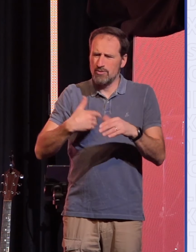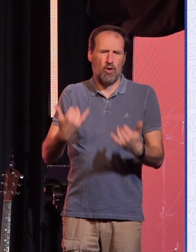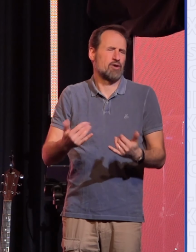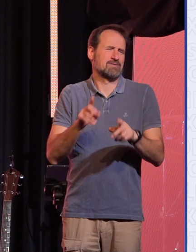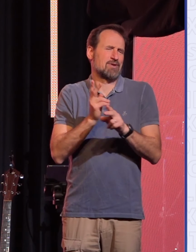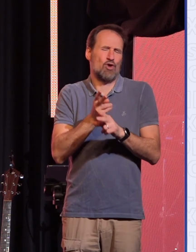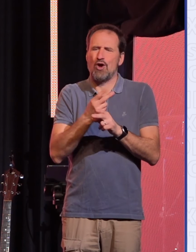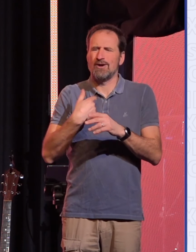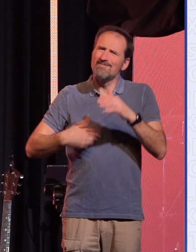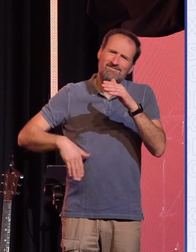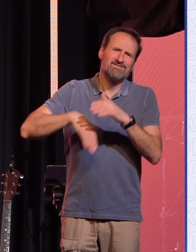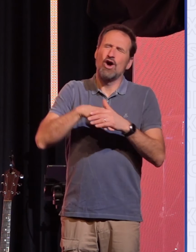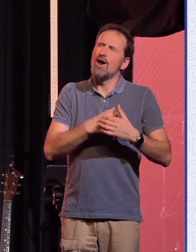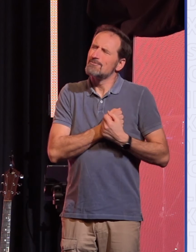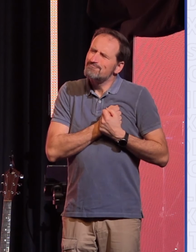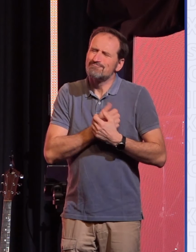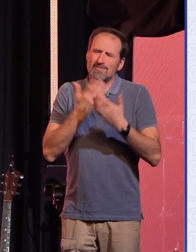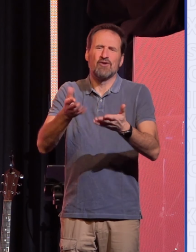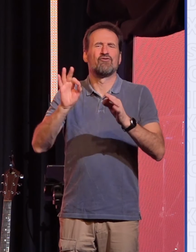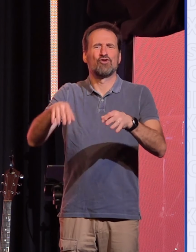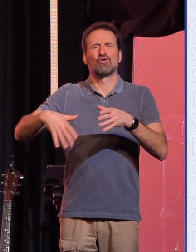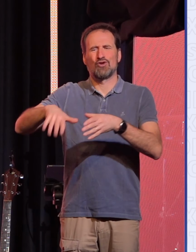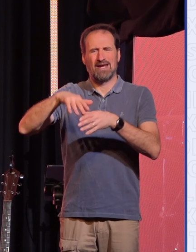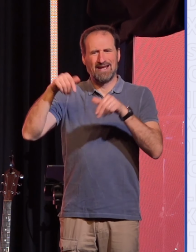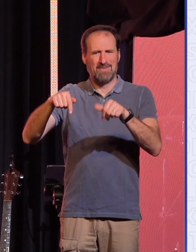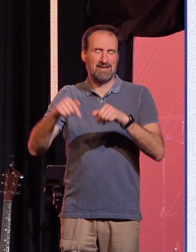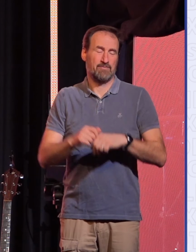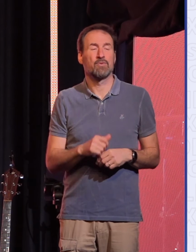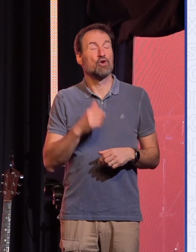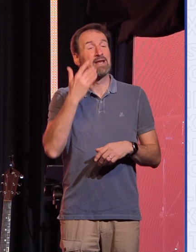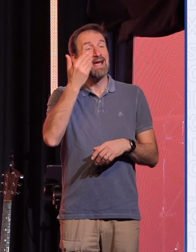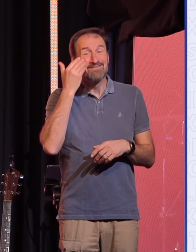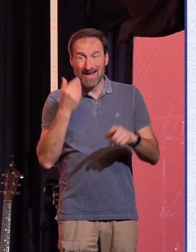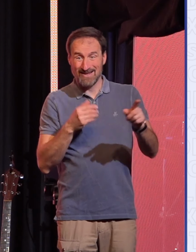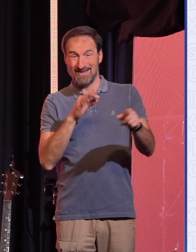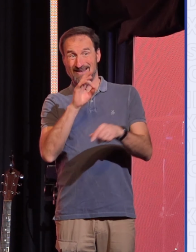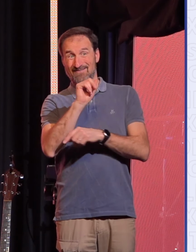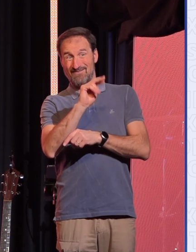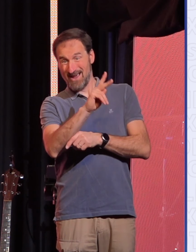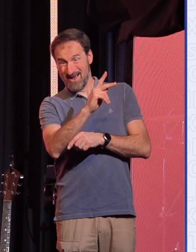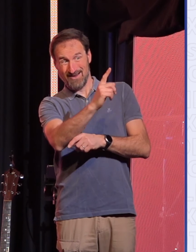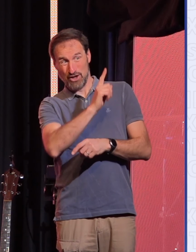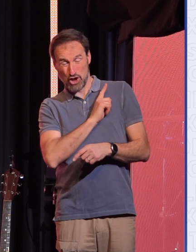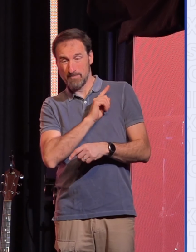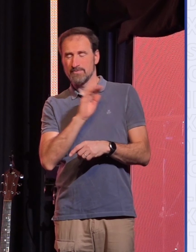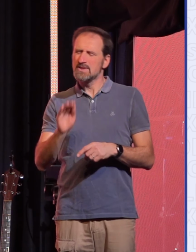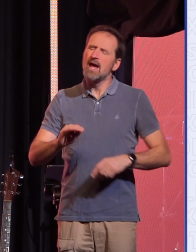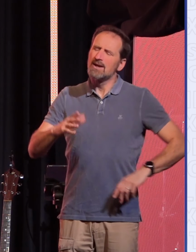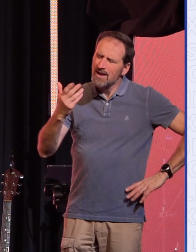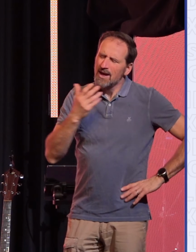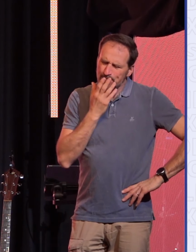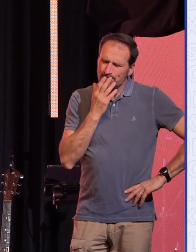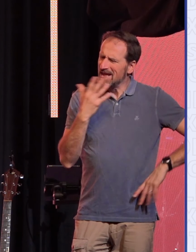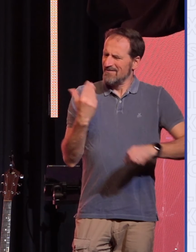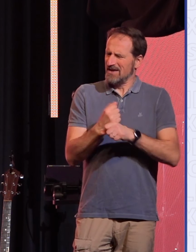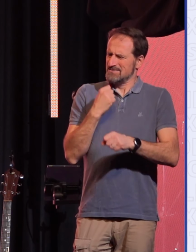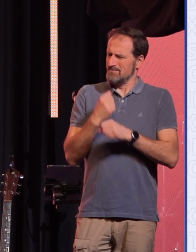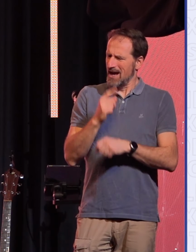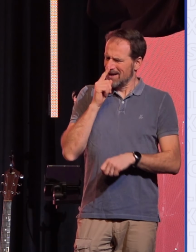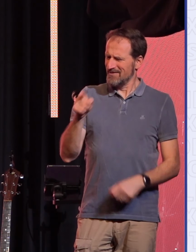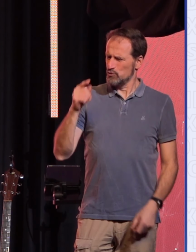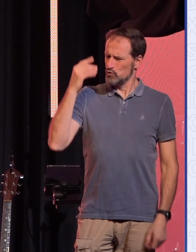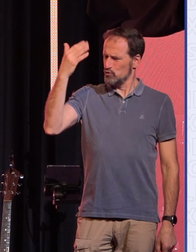habe. Und irgendwann kam der Frankie auf mich zu und hat gesagt, hey Peter, was wirst du mal machen oder was werden wir mal machen, wenn du eine Freundin hast und auf einmal nicht